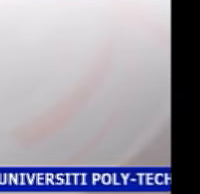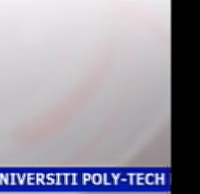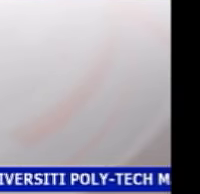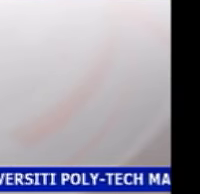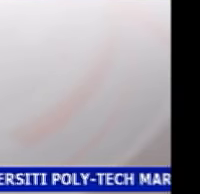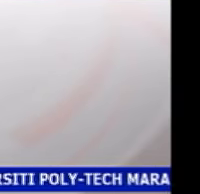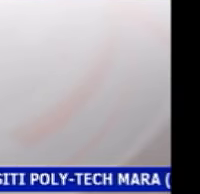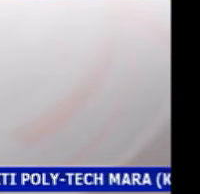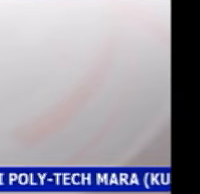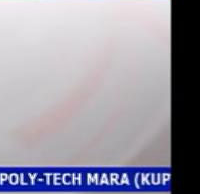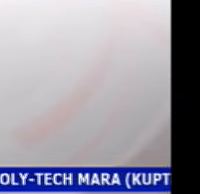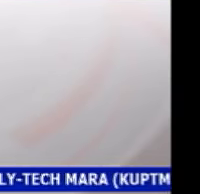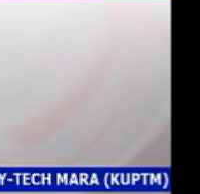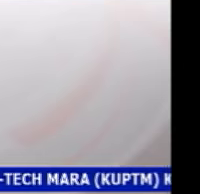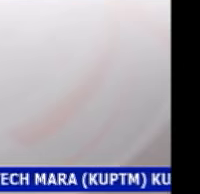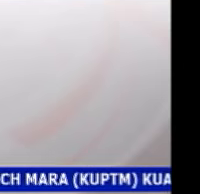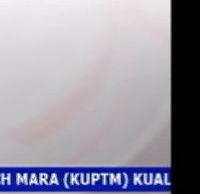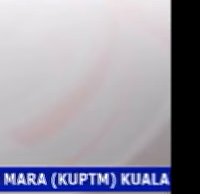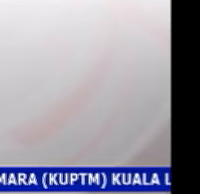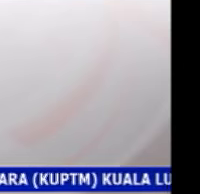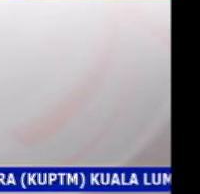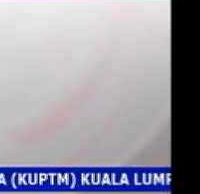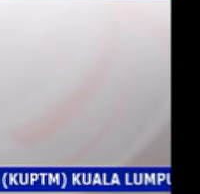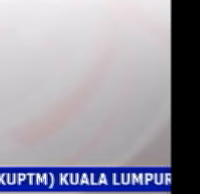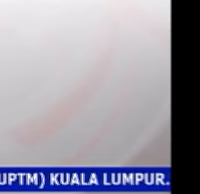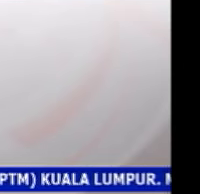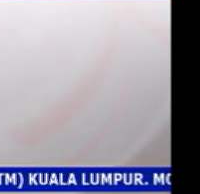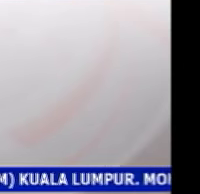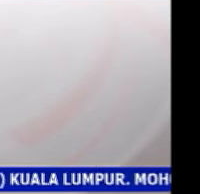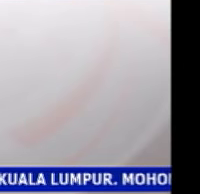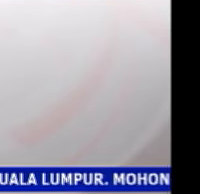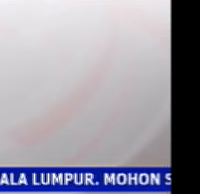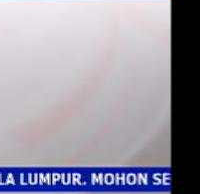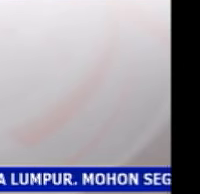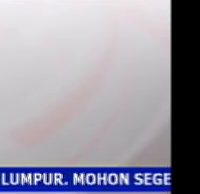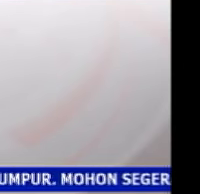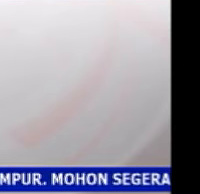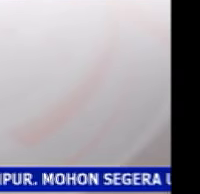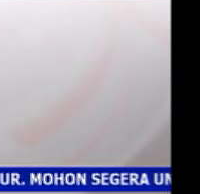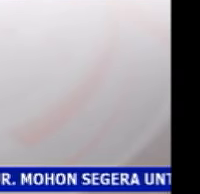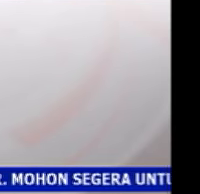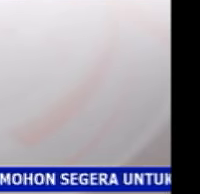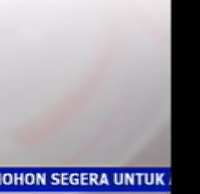yang tidak sensitif dengan keadaan negara yang sedang berusaha memulihkan